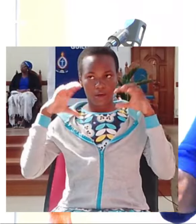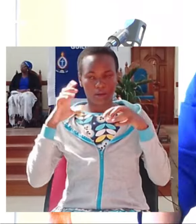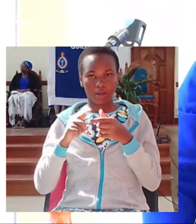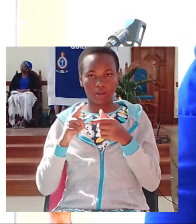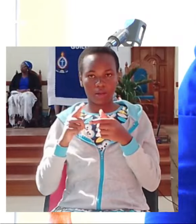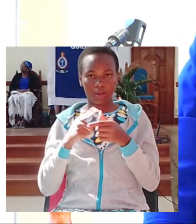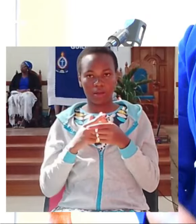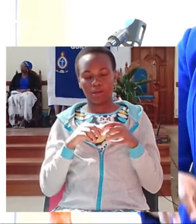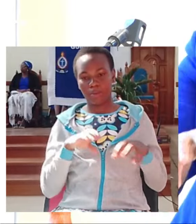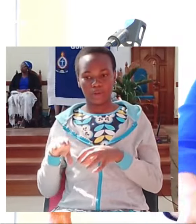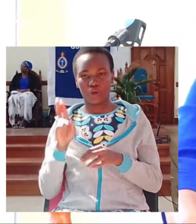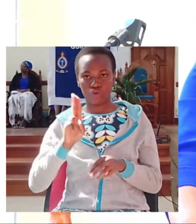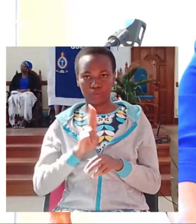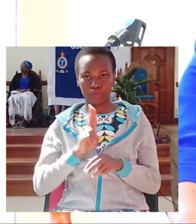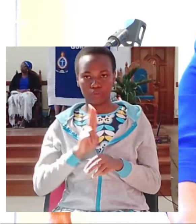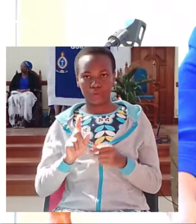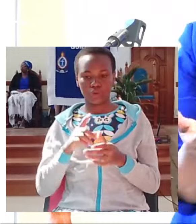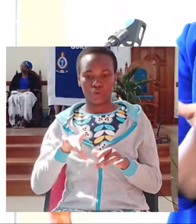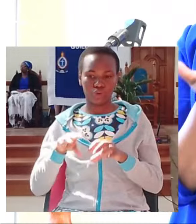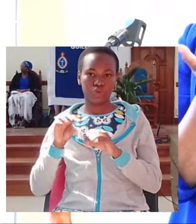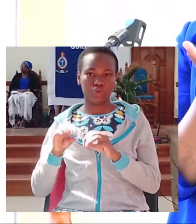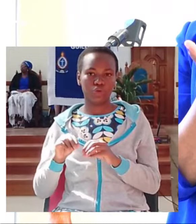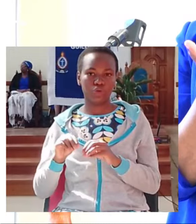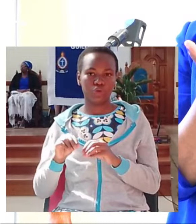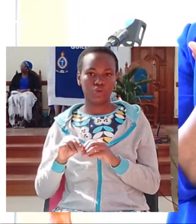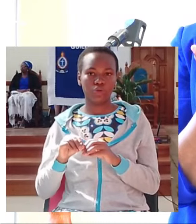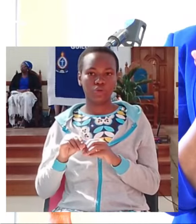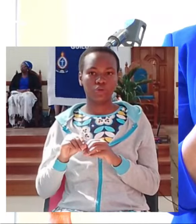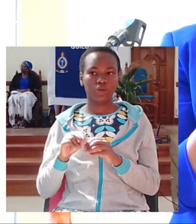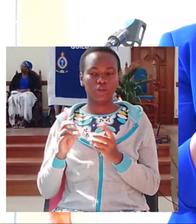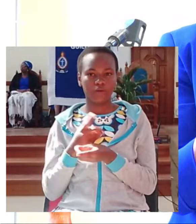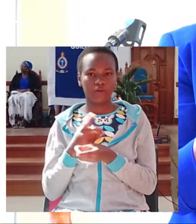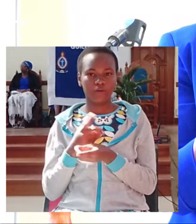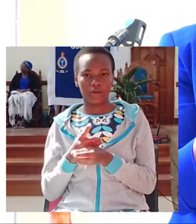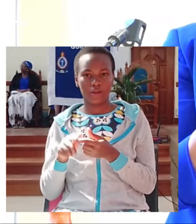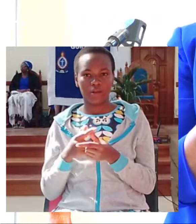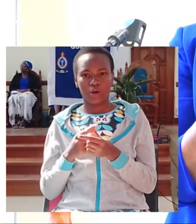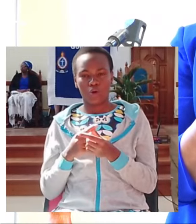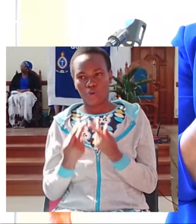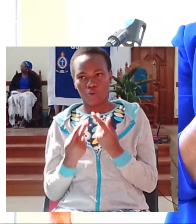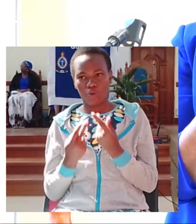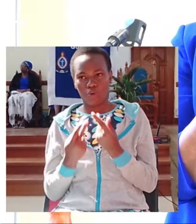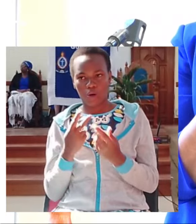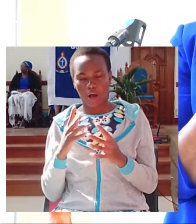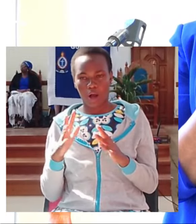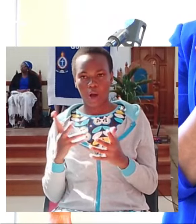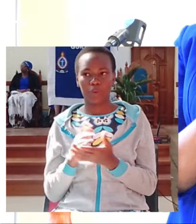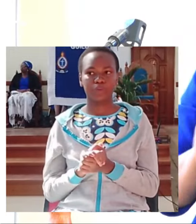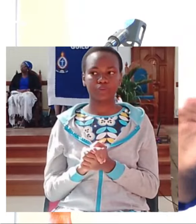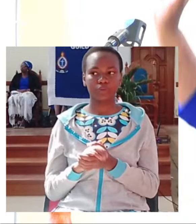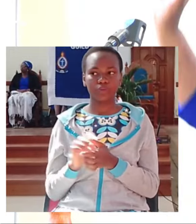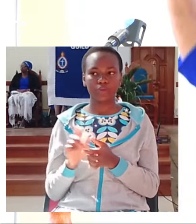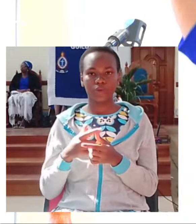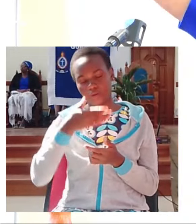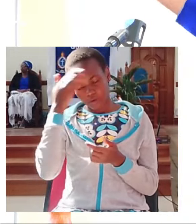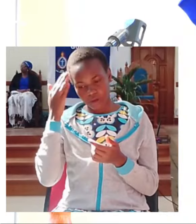soko na gambut. Unaenda kuchagua na nyanya unashindwa. Hii nyanya uko kweli nitafikia watu? Na